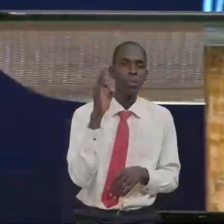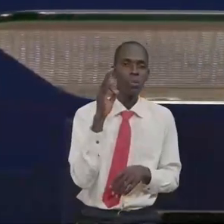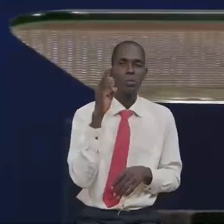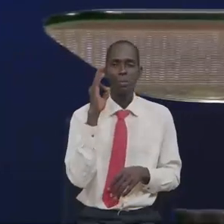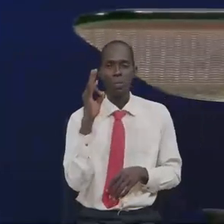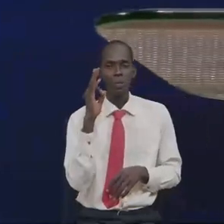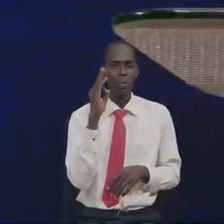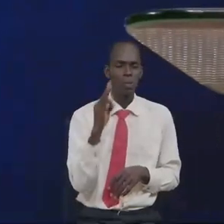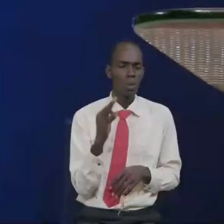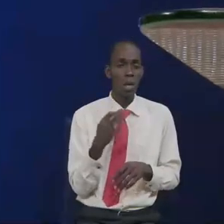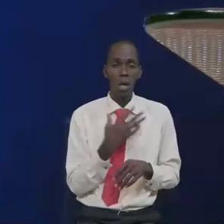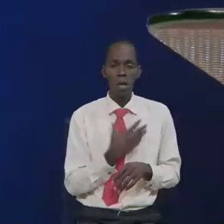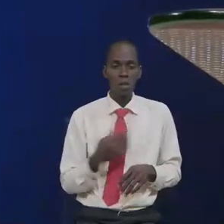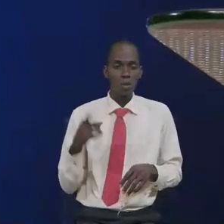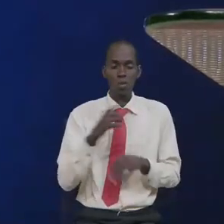ne priez pas,